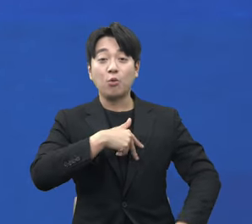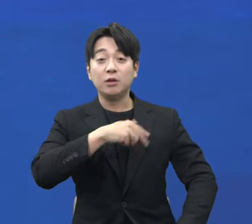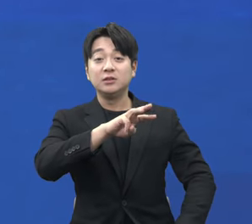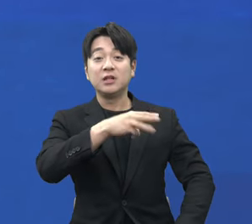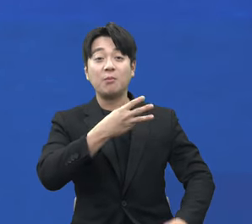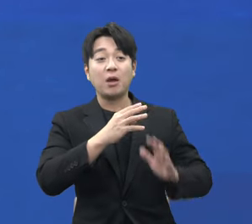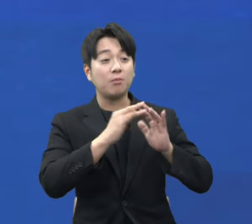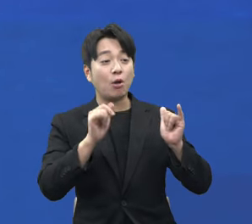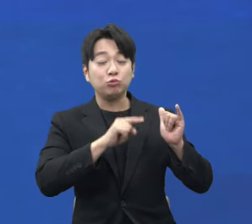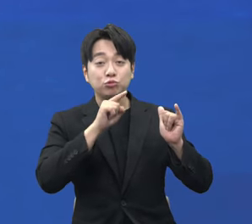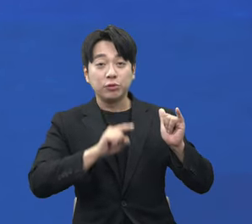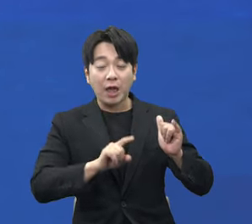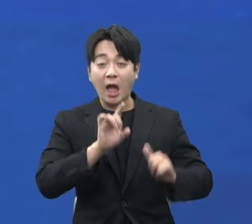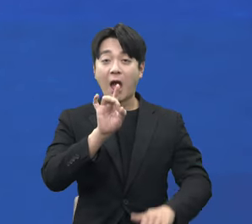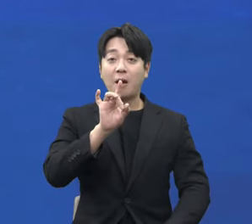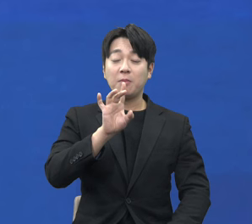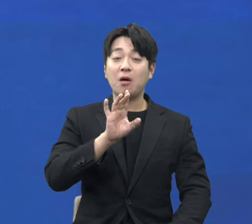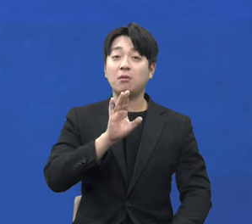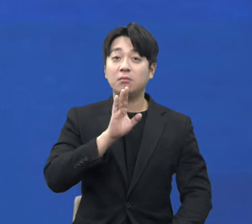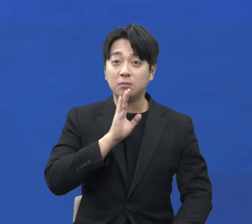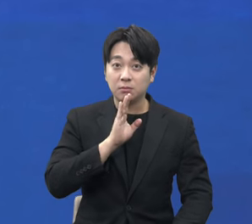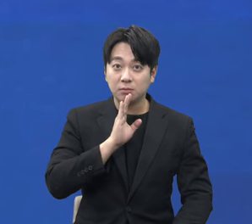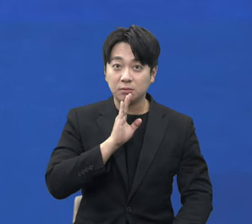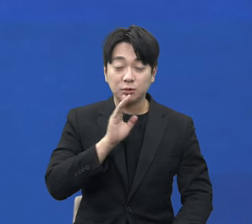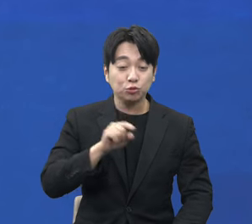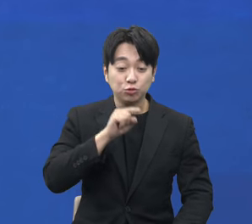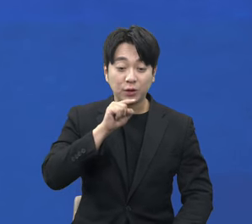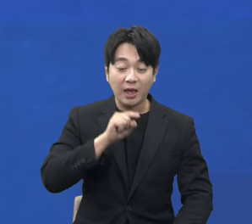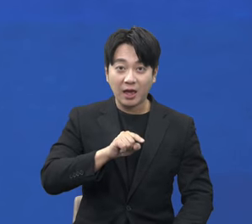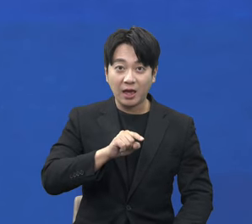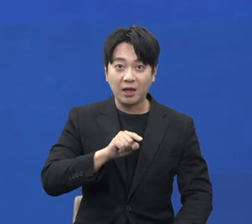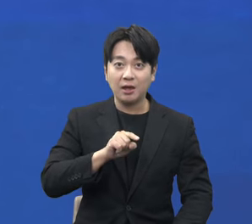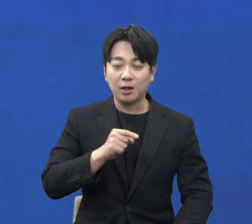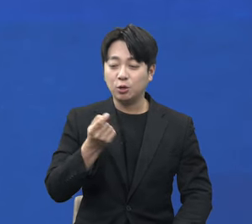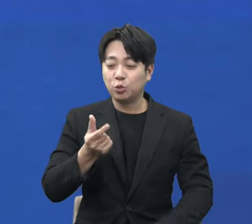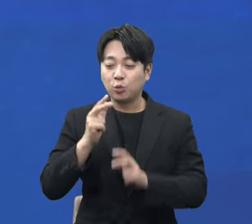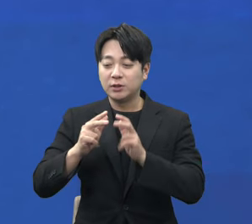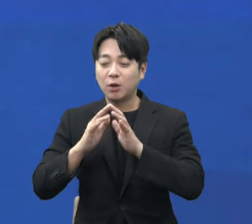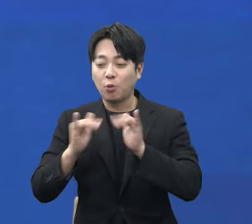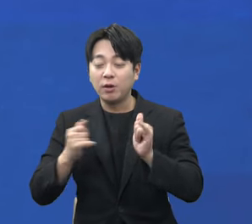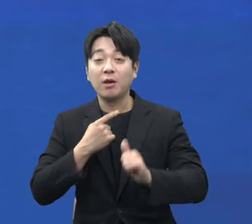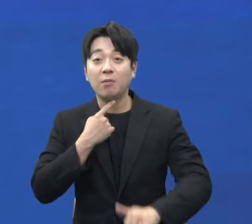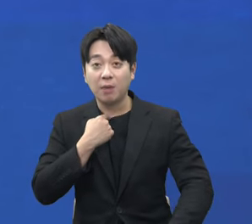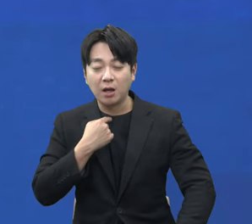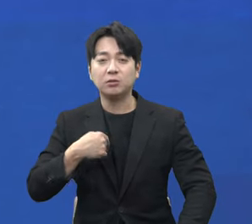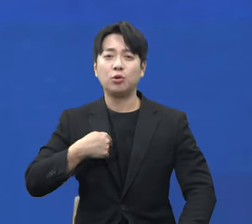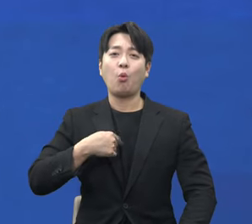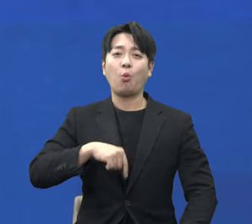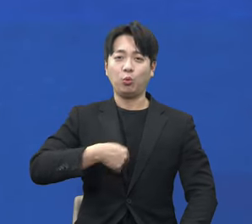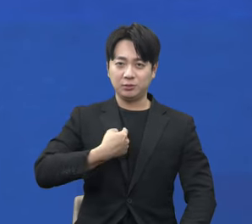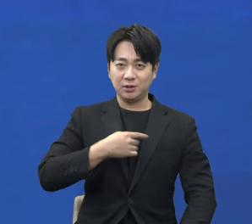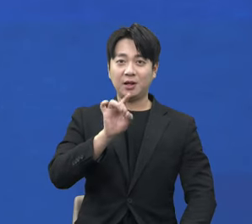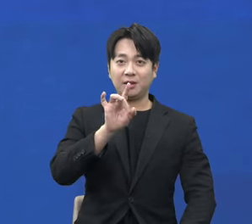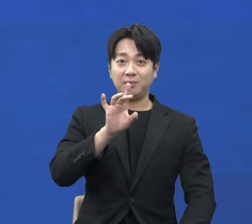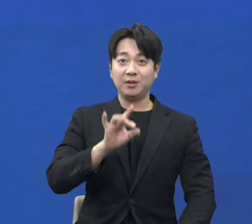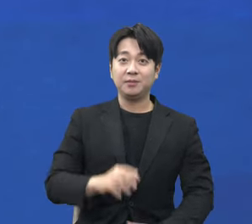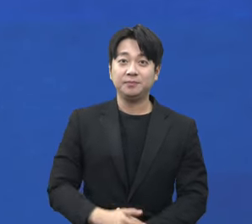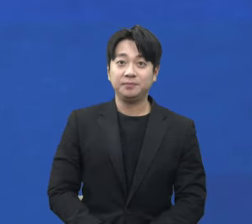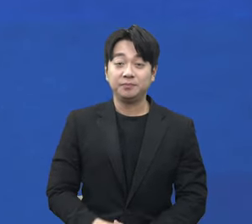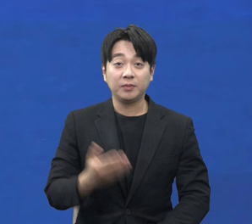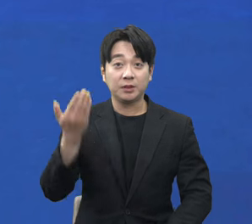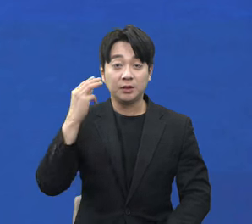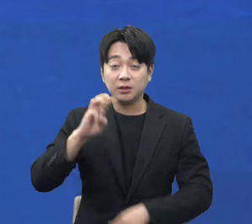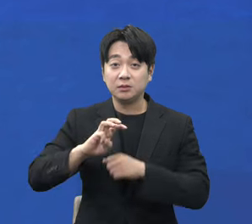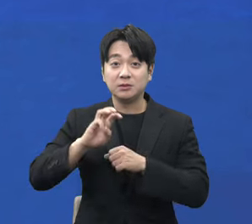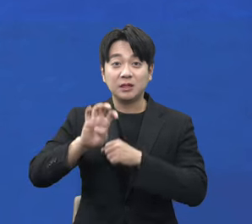한 명 출신, 유일한 소상공인 출신 오세입니다. 지난 30년간